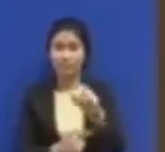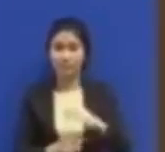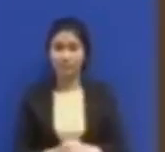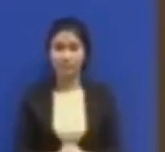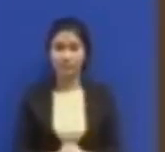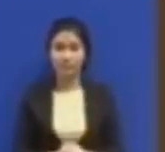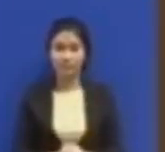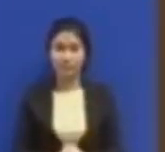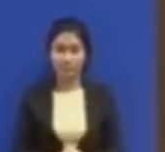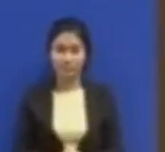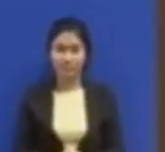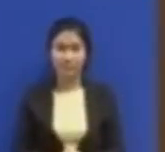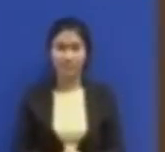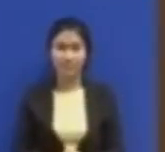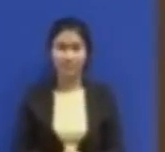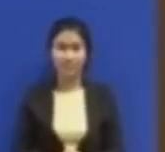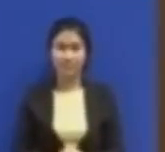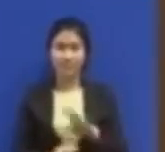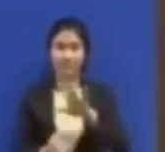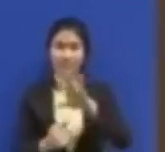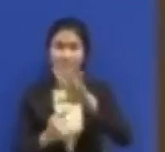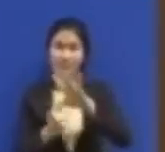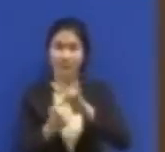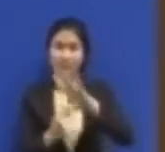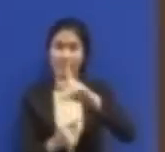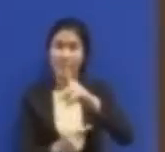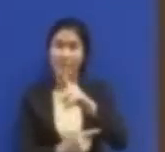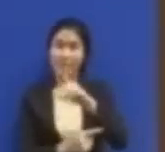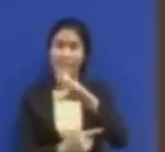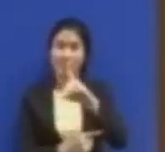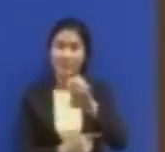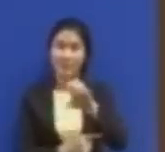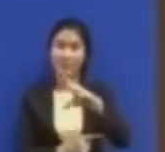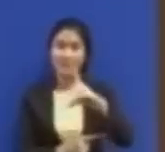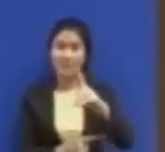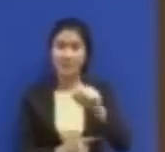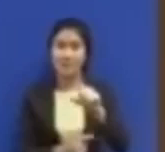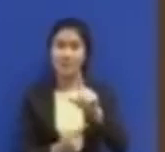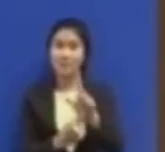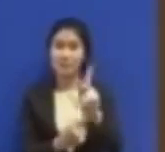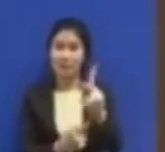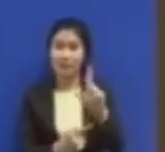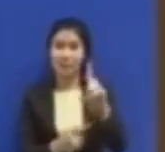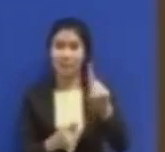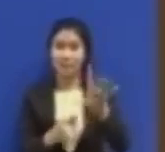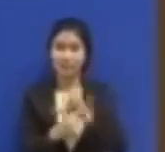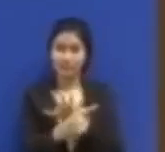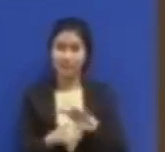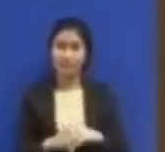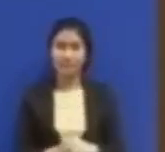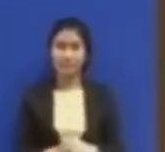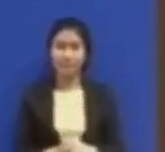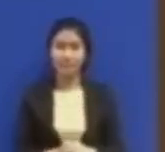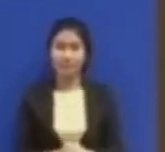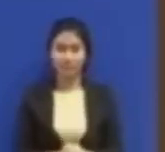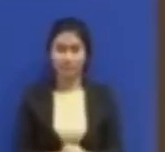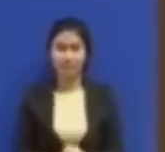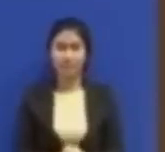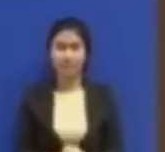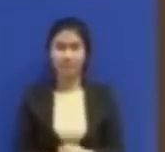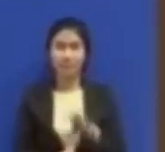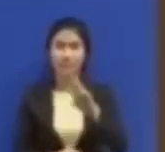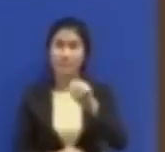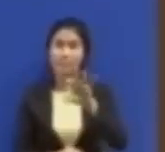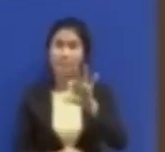ที่ร้อยตีเชิดศักดิ์จำปาเทศ48นายเชิดศักดิ์สันติวรวุฒิ